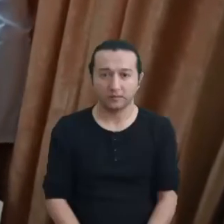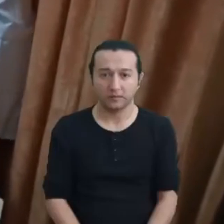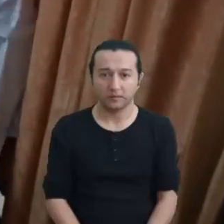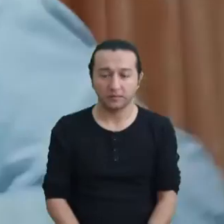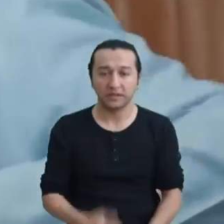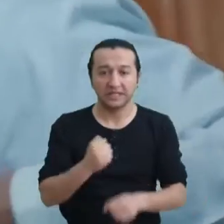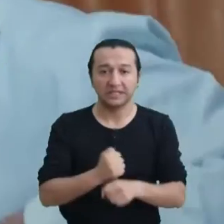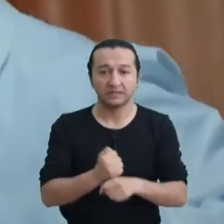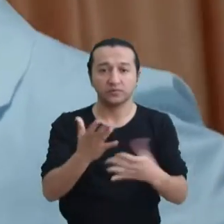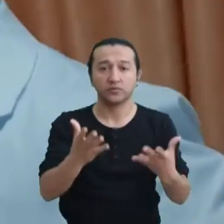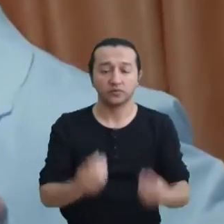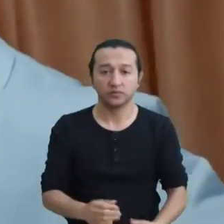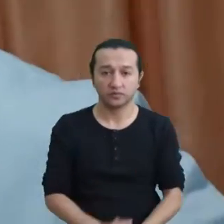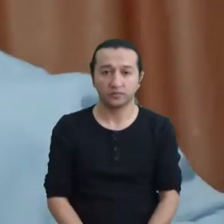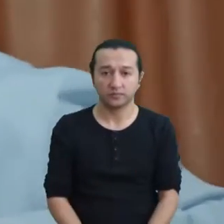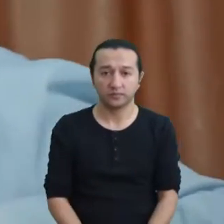Geçmiş olsun.